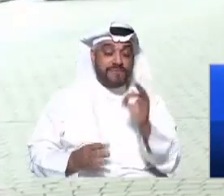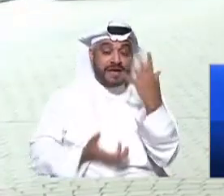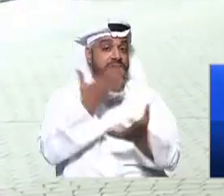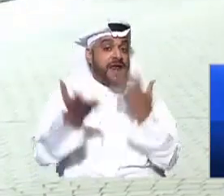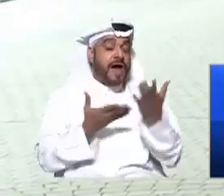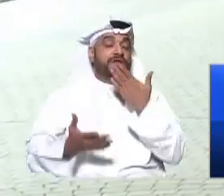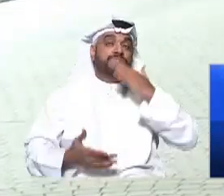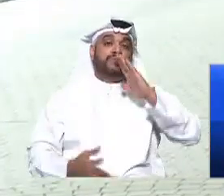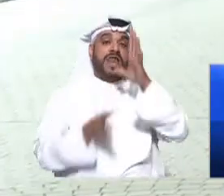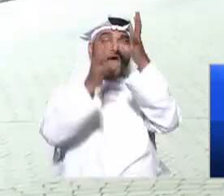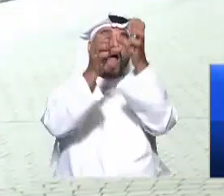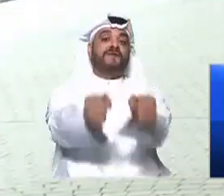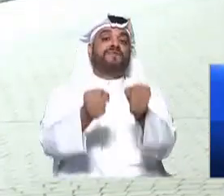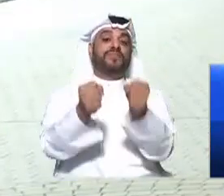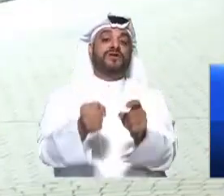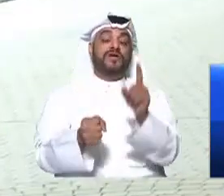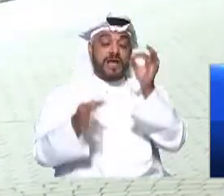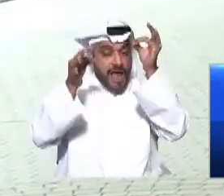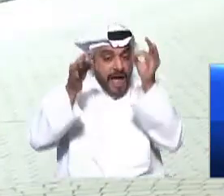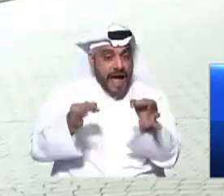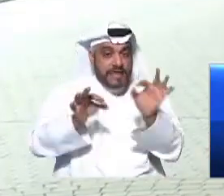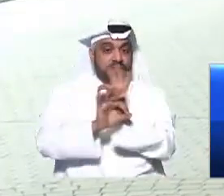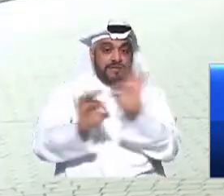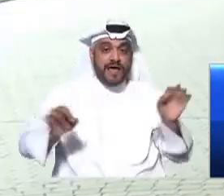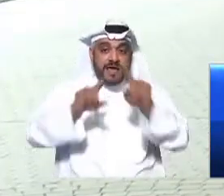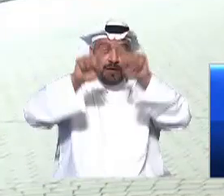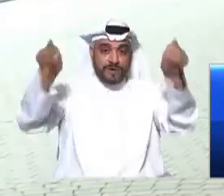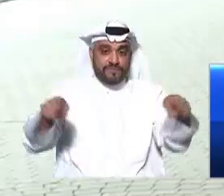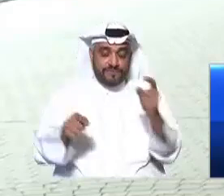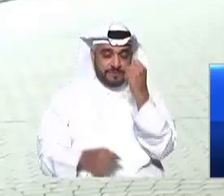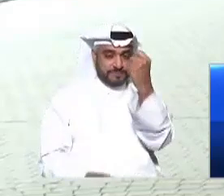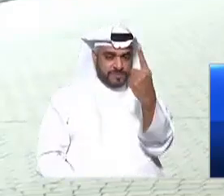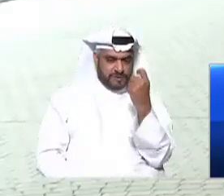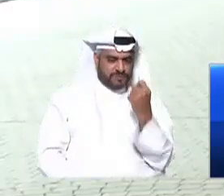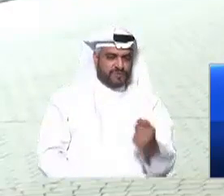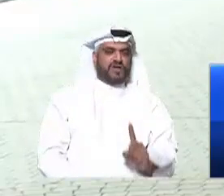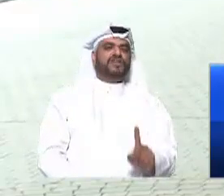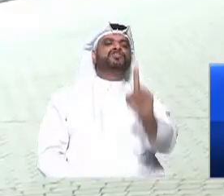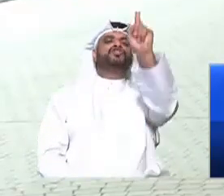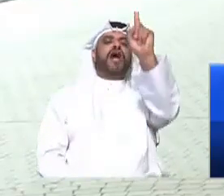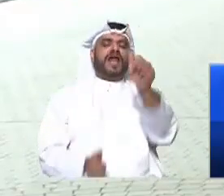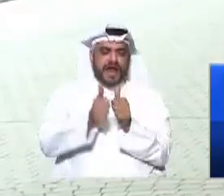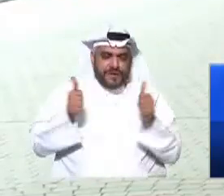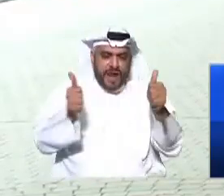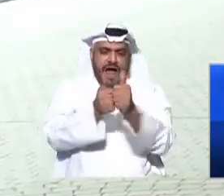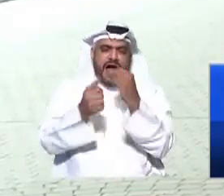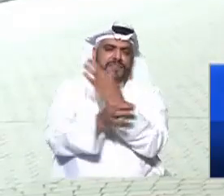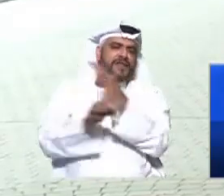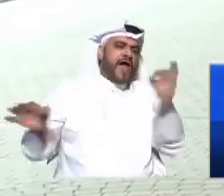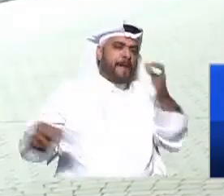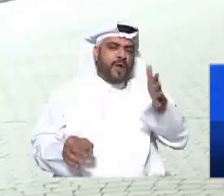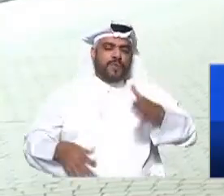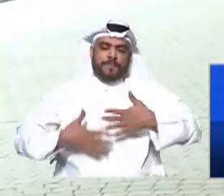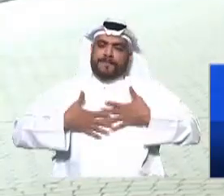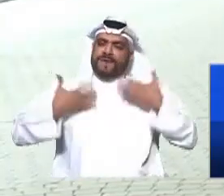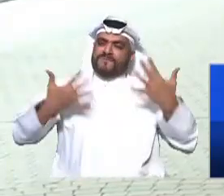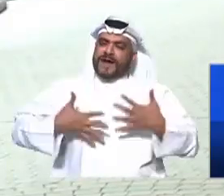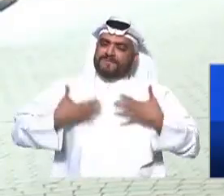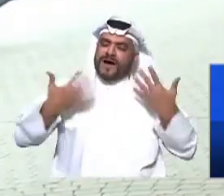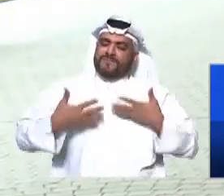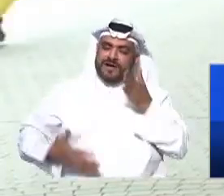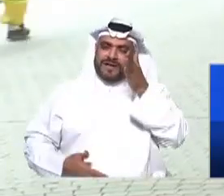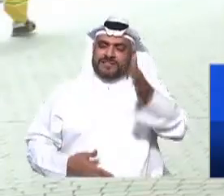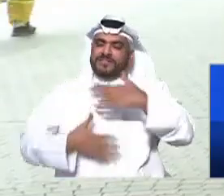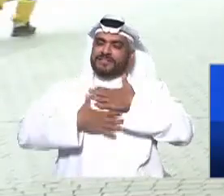اللي يرتادها الجمهور والتأكد أنها أماكن آمنة لهم ولأبنائهم ويقضون فيها أوقات